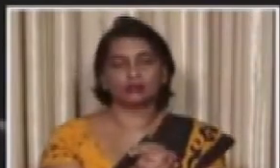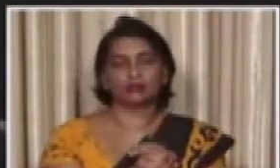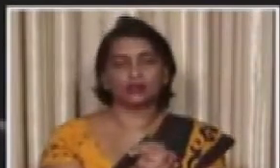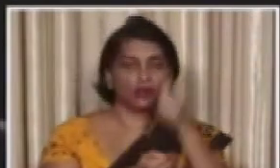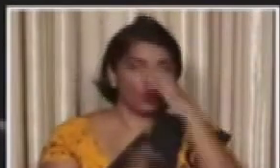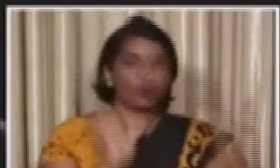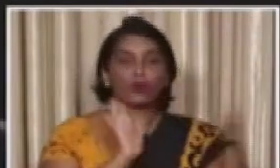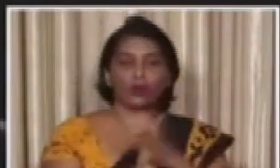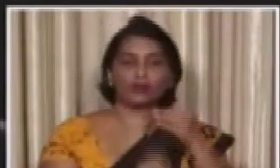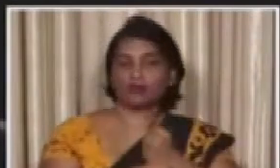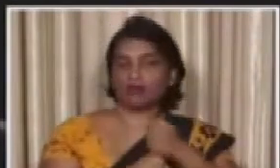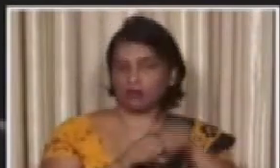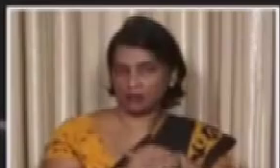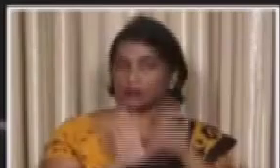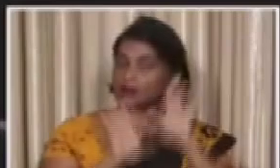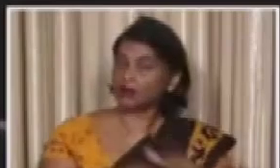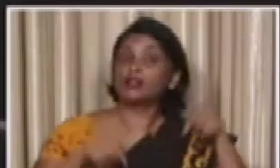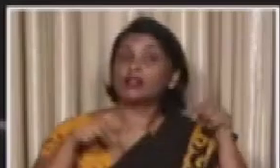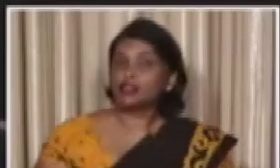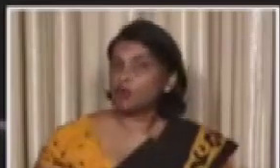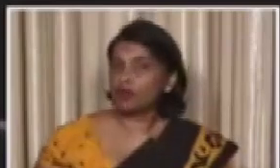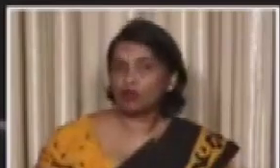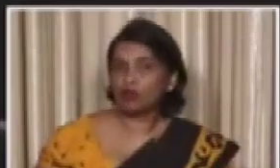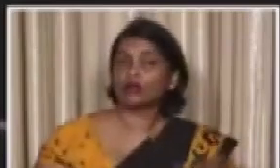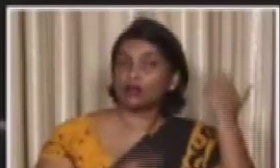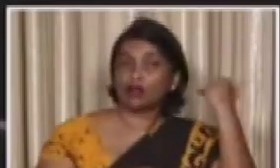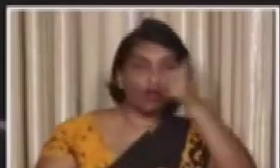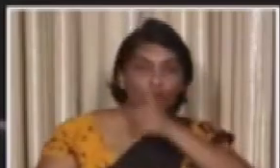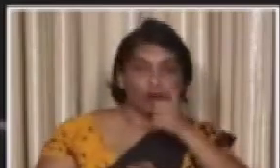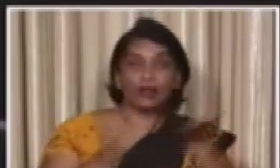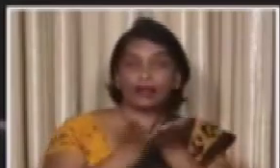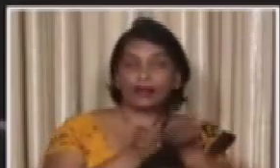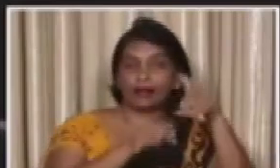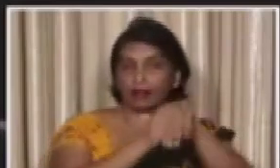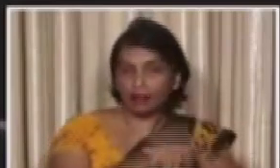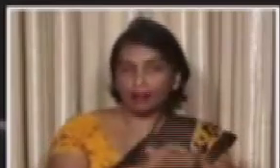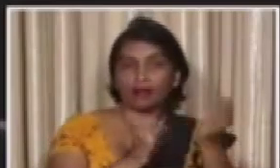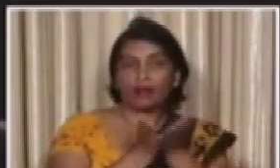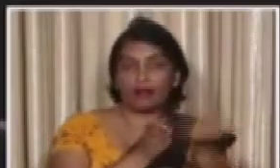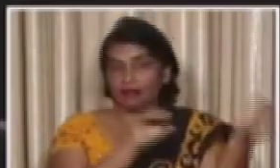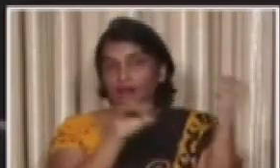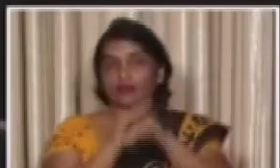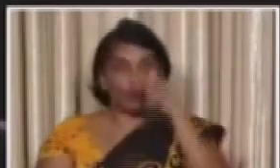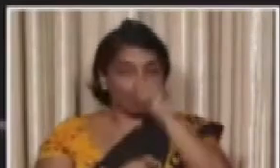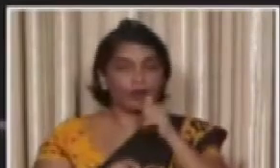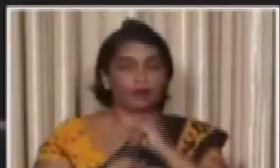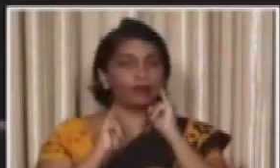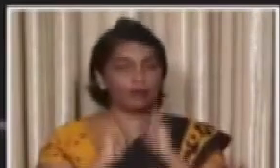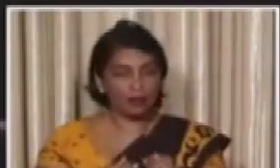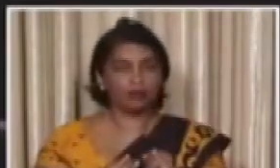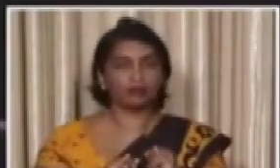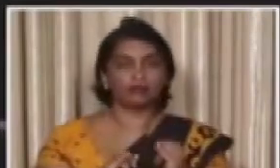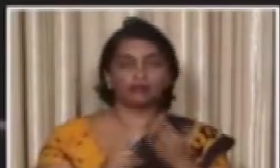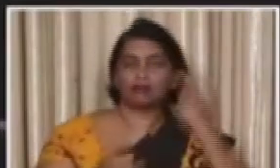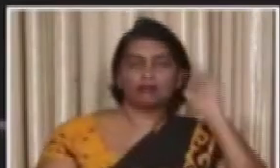හොරු සමග ආණ්ඩු කිරීම කියලා. එතකොට දැන් මොකද වෙන්නේ? එදා හොරුන්ගේ නැවෙන් ගිලෙන විට ඒ නැවෙන් එළියට පැන්න හොරු දූෂිතින් ඉවක්